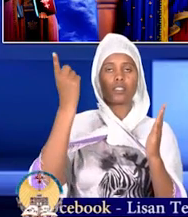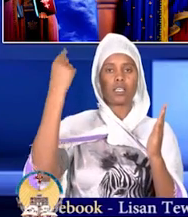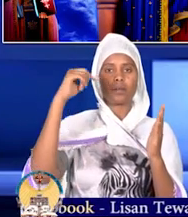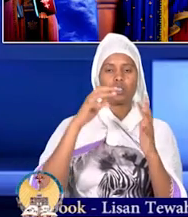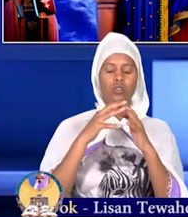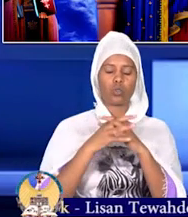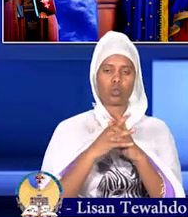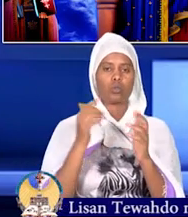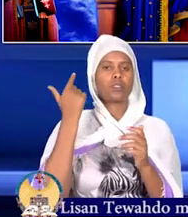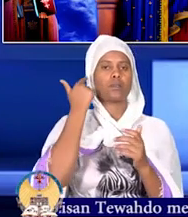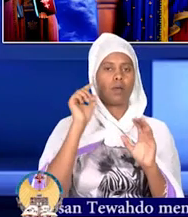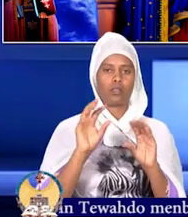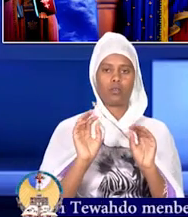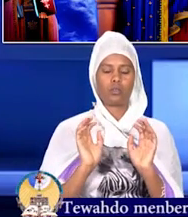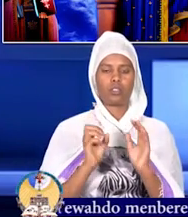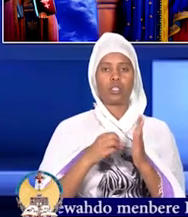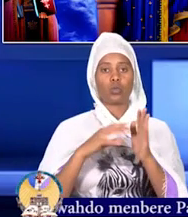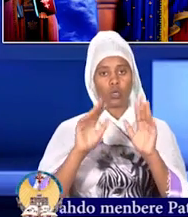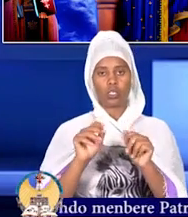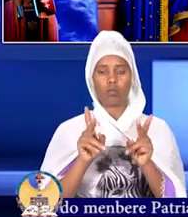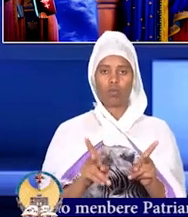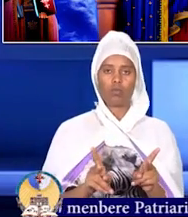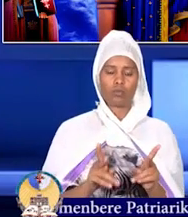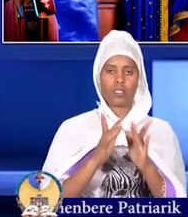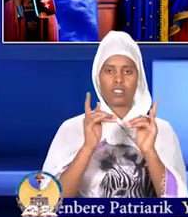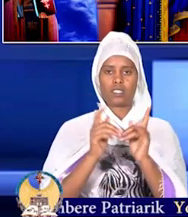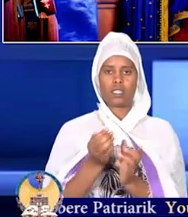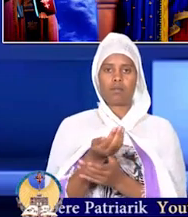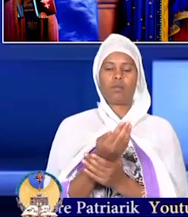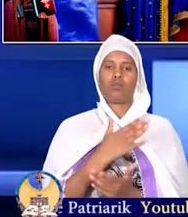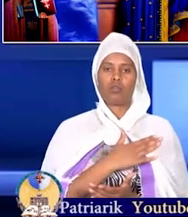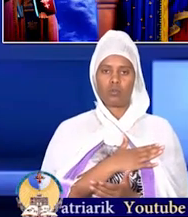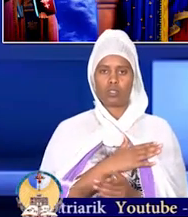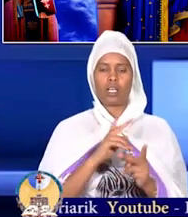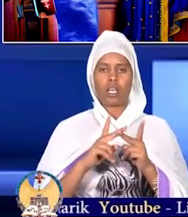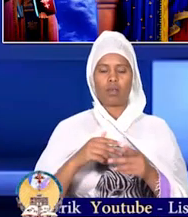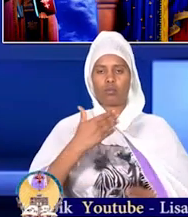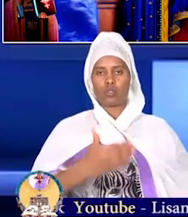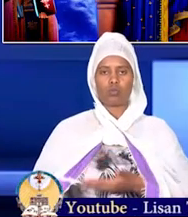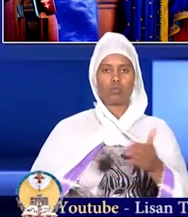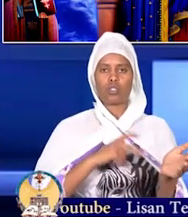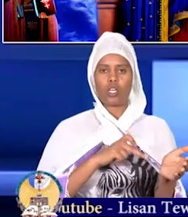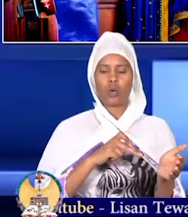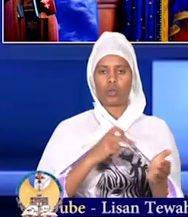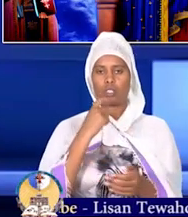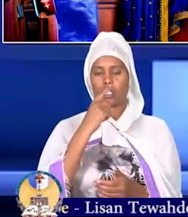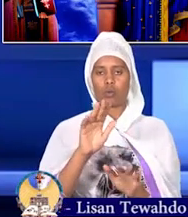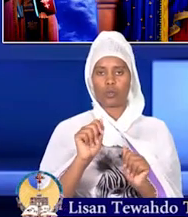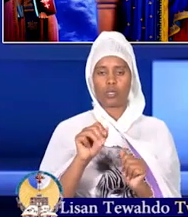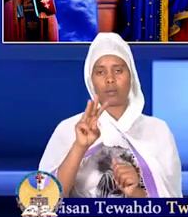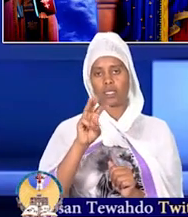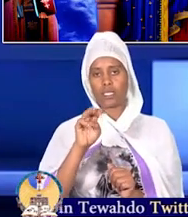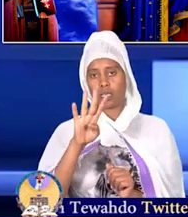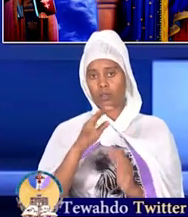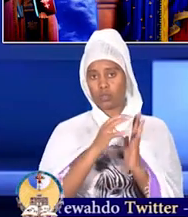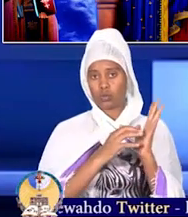ቅዱሳን ኣብ ቅድሚ እግዚኣብሔር ጸሎቶም ተሰማዒ ስለ ዝኾነ ነዚ እውን ዘማራይ ቅዱስ ዳዊት ኣብ